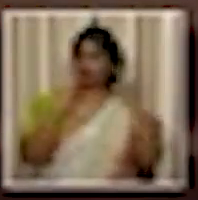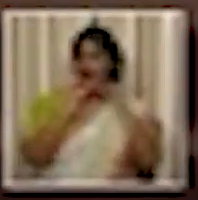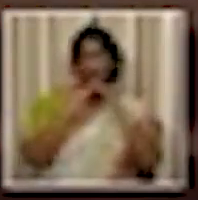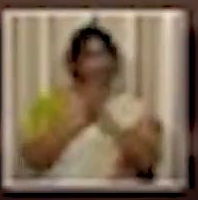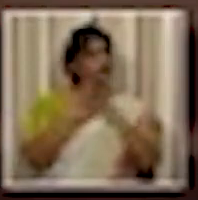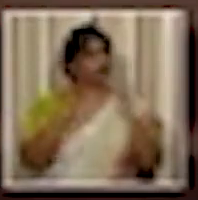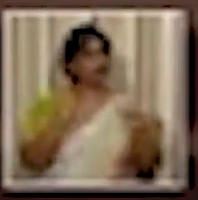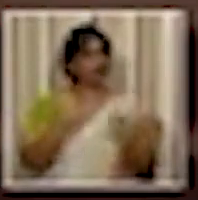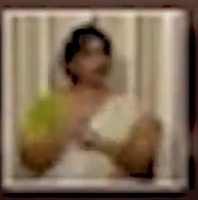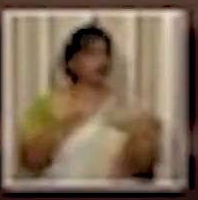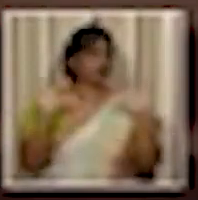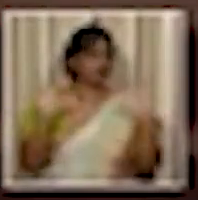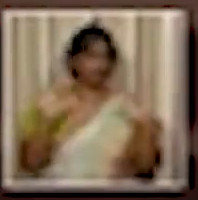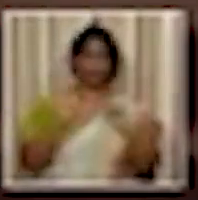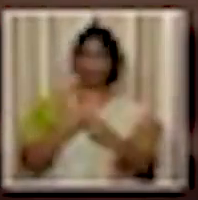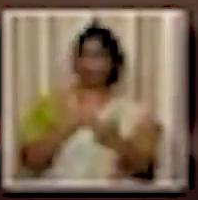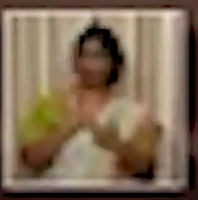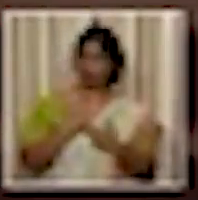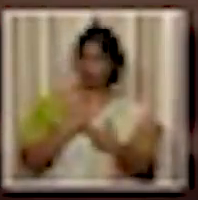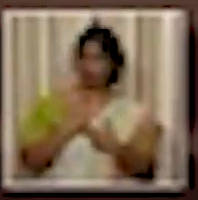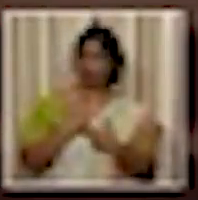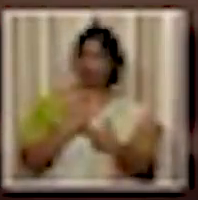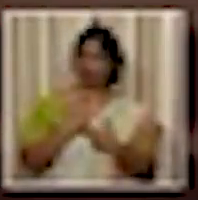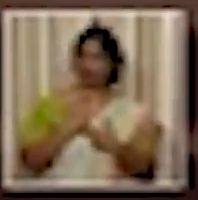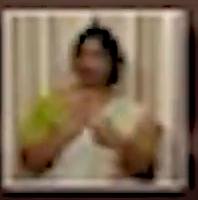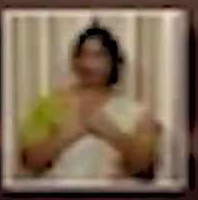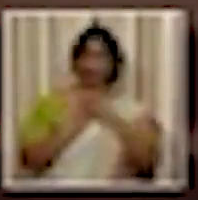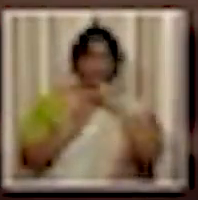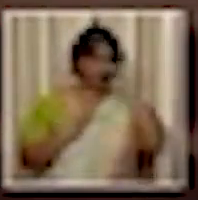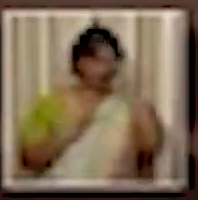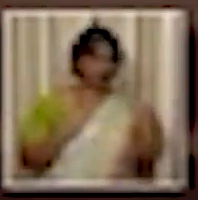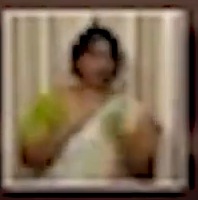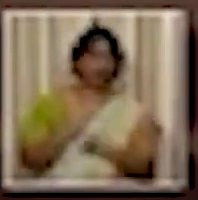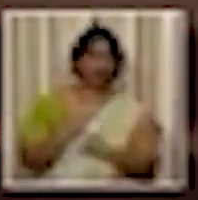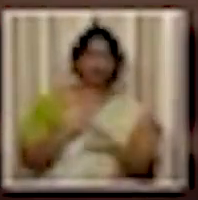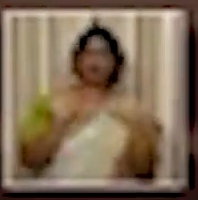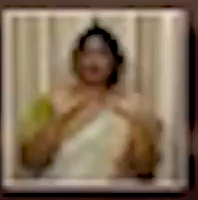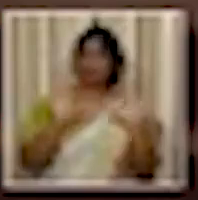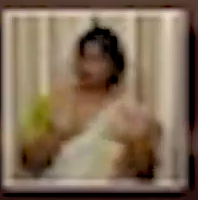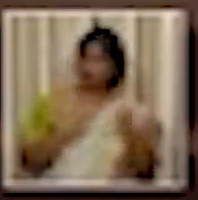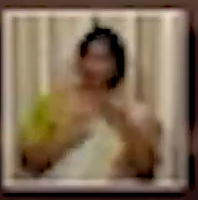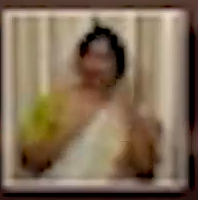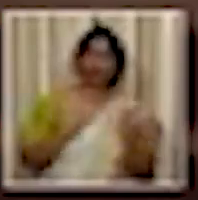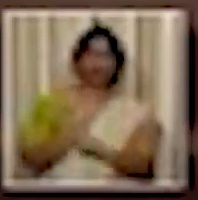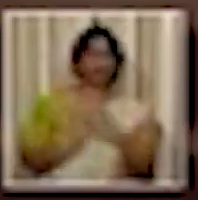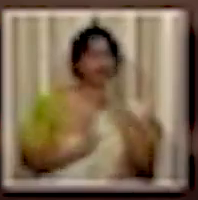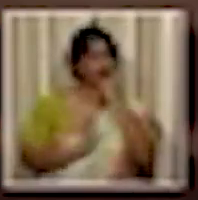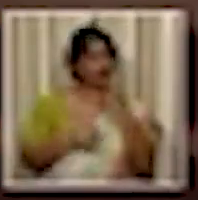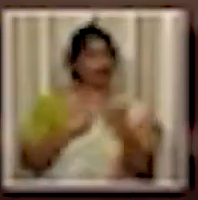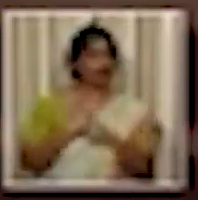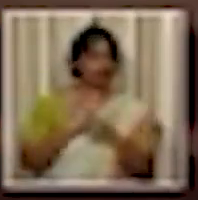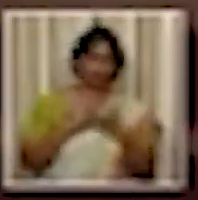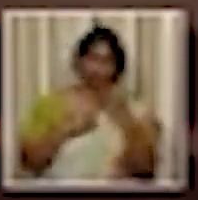ප්‍රමාණයක් 110ක ව්‍යාපෘතියක් හදන්න. ගරු කථානායකතුමනි, 110ක් හදන්නත් පුළුවන්, 110ට එකක් හදන්නත්